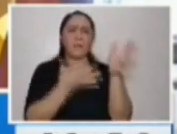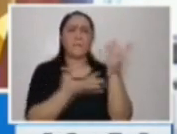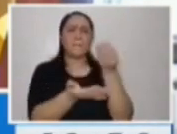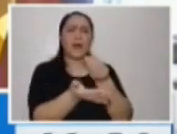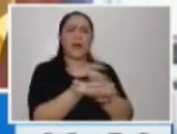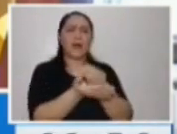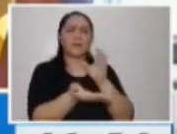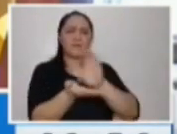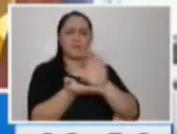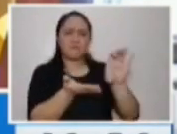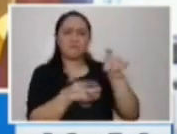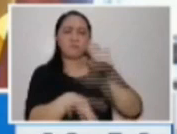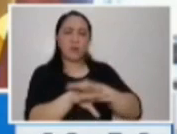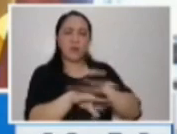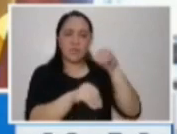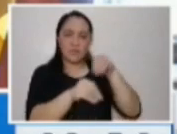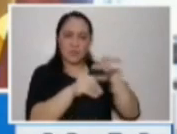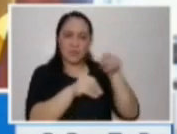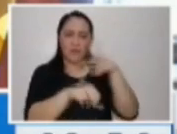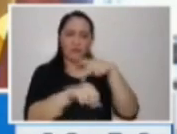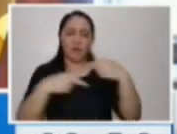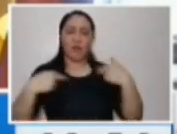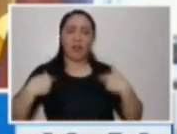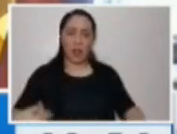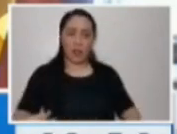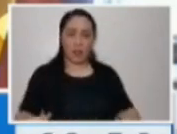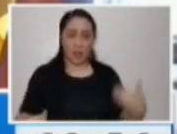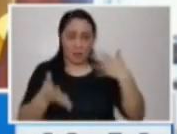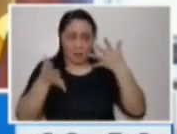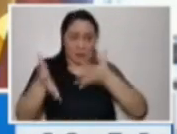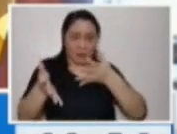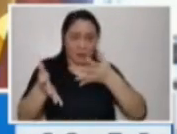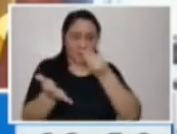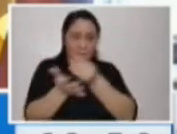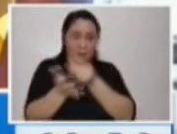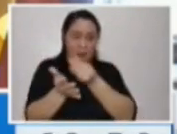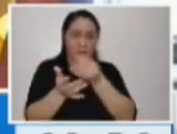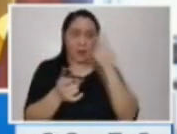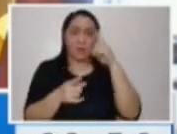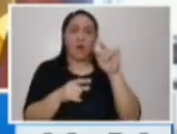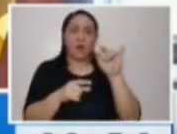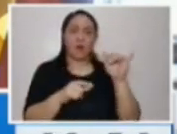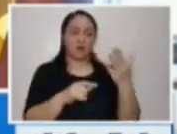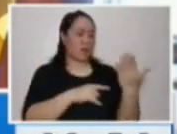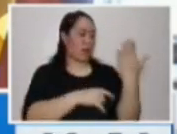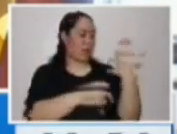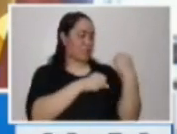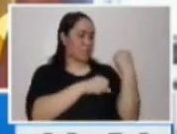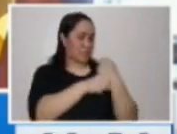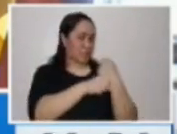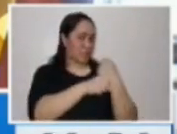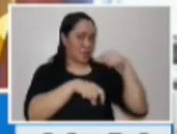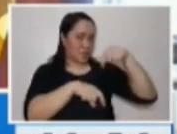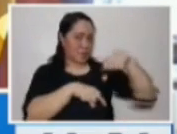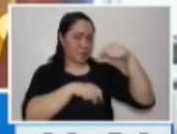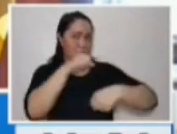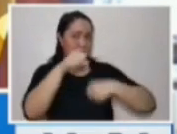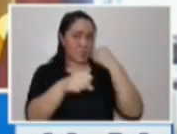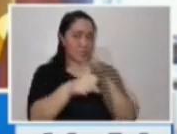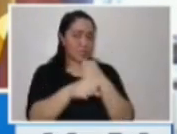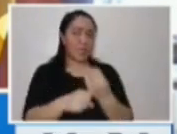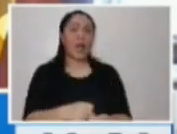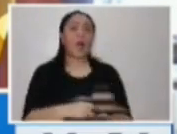dapat ibayad. Ngayon yung nakapagbayad na, i-reimburse sila fully ng PhilHealth. Ngayon, after